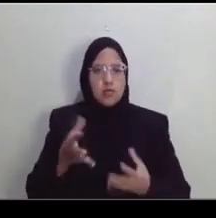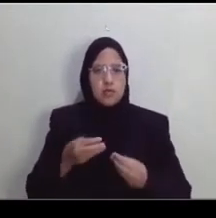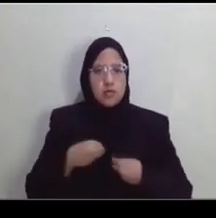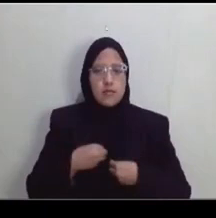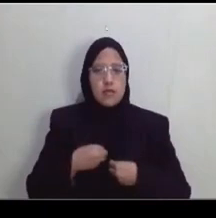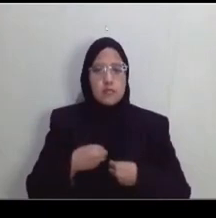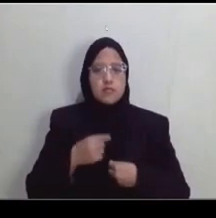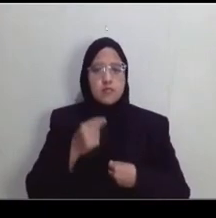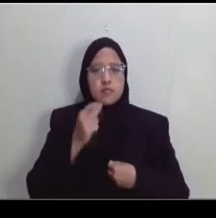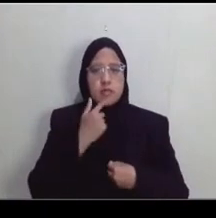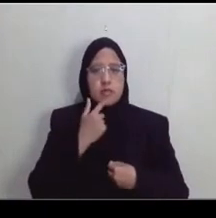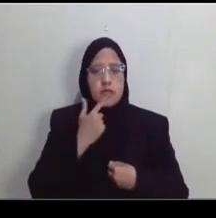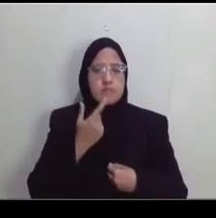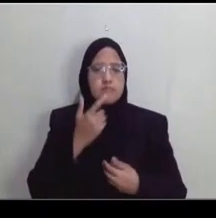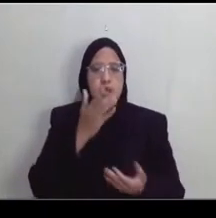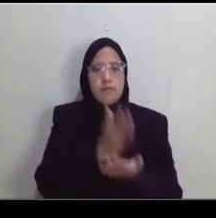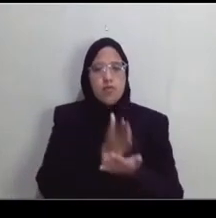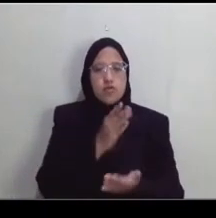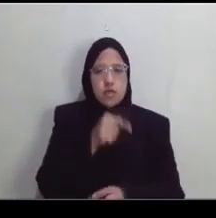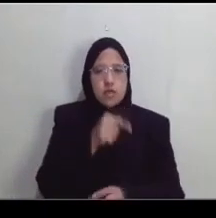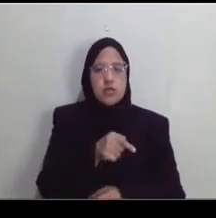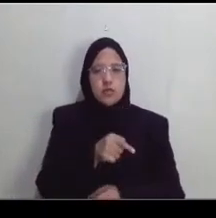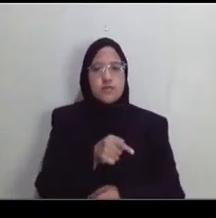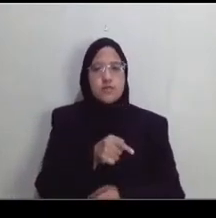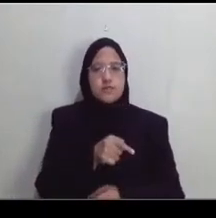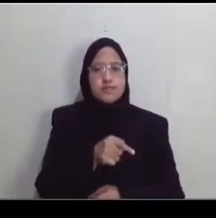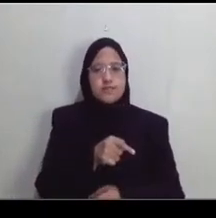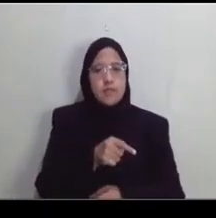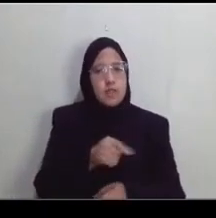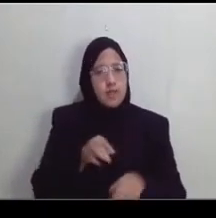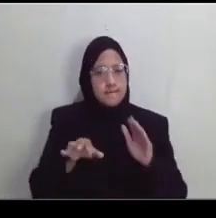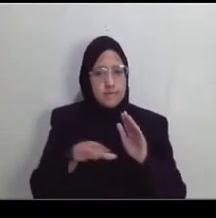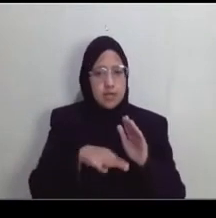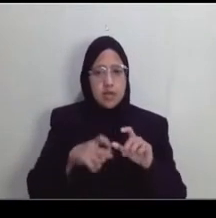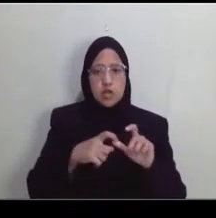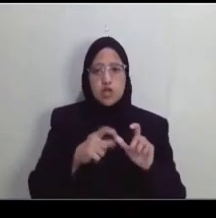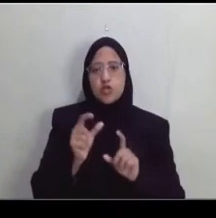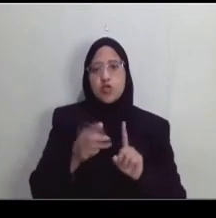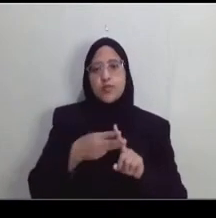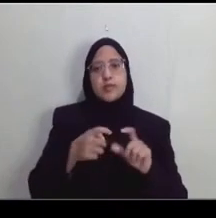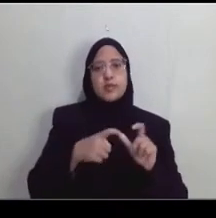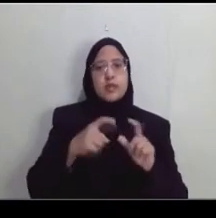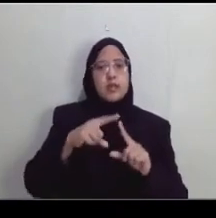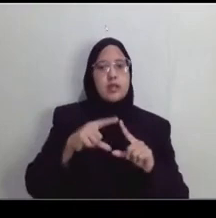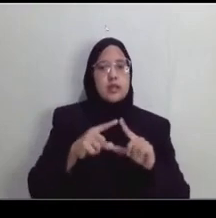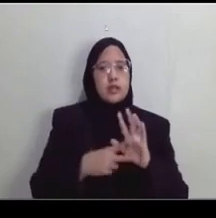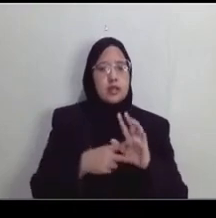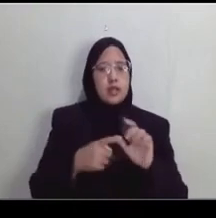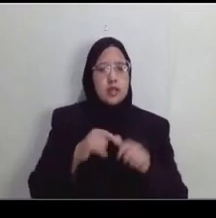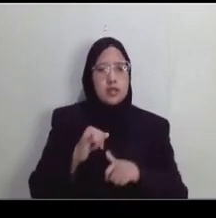dan sanksi berdasarkan substansi komprensi pers dan cara Hakim terlapor menyampaikannya tampak